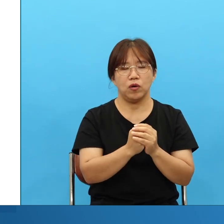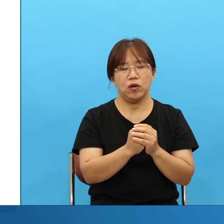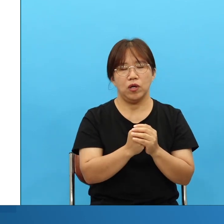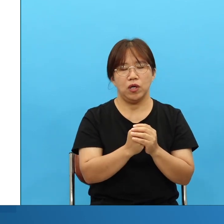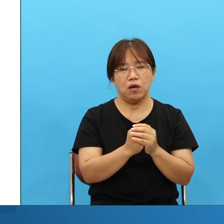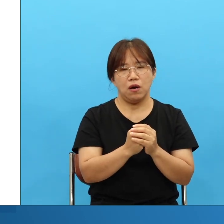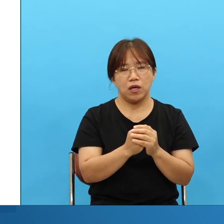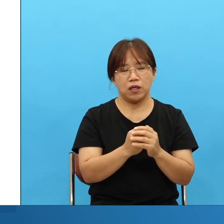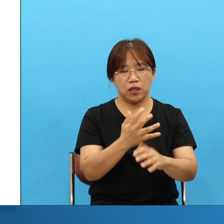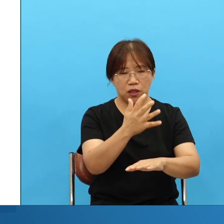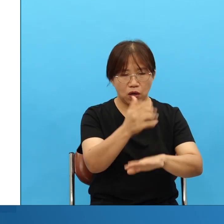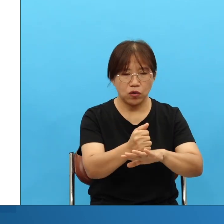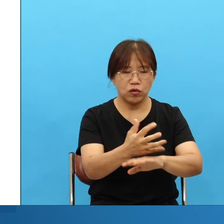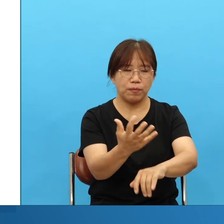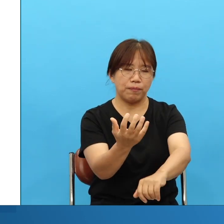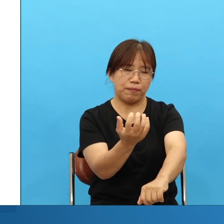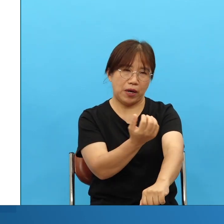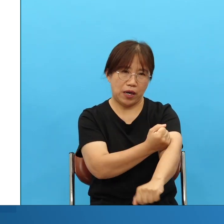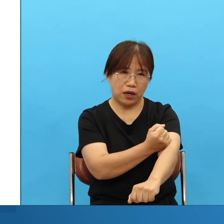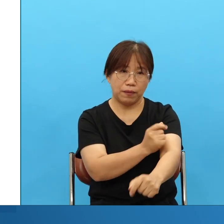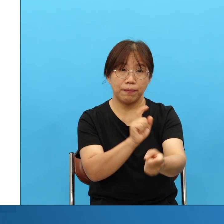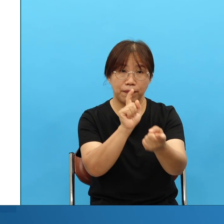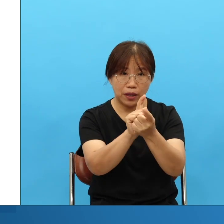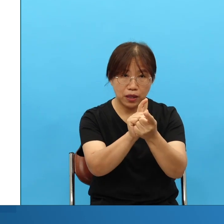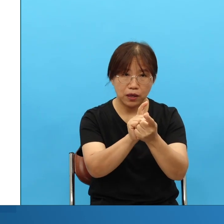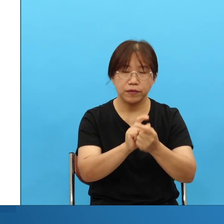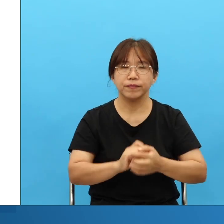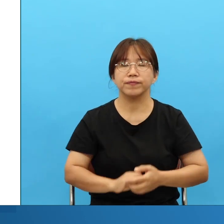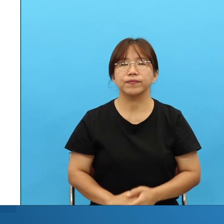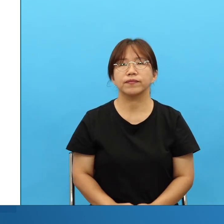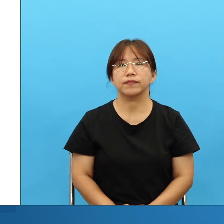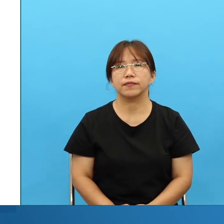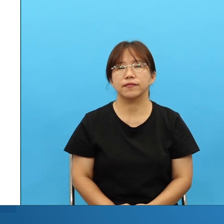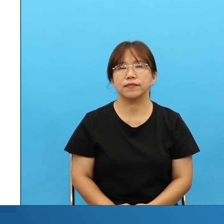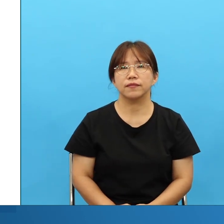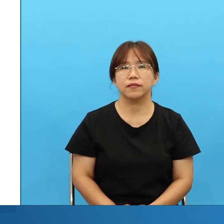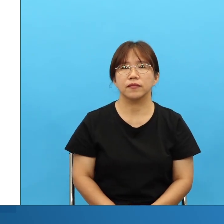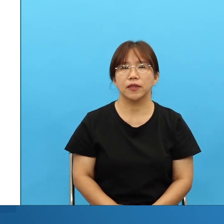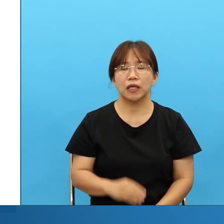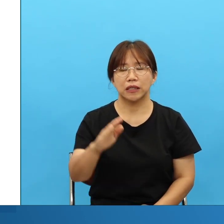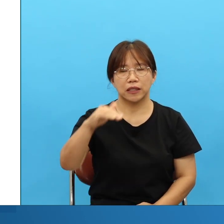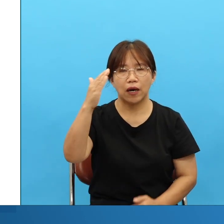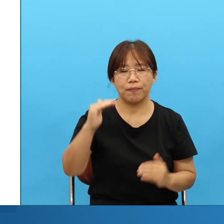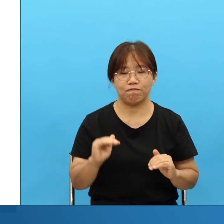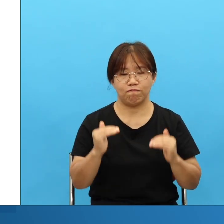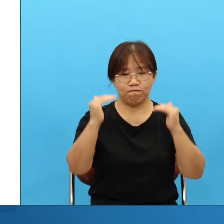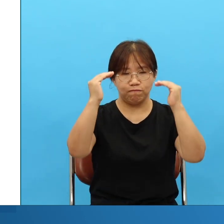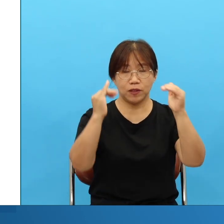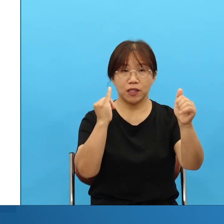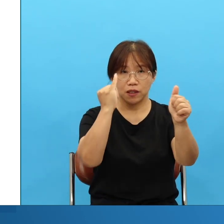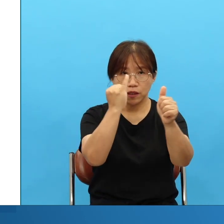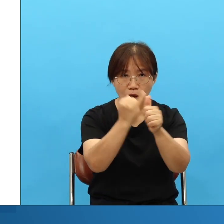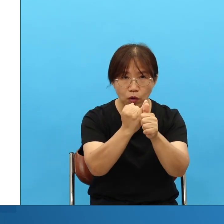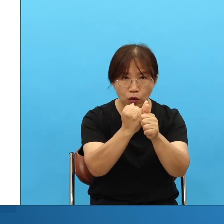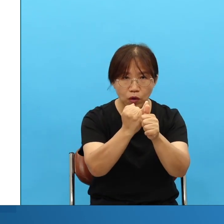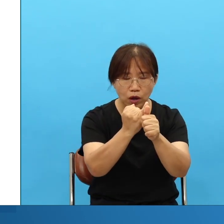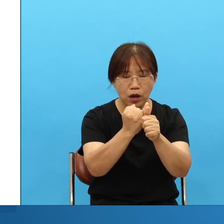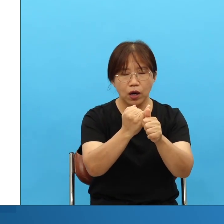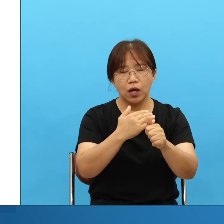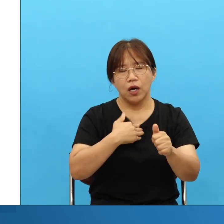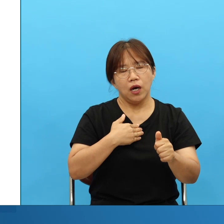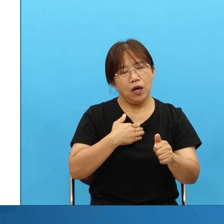마약을 접했고, 그러다가 정말 뭐 결혼도 했는데 너무도 이제 본인이 이래가지고는